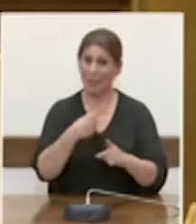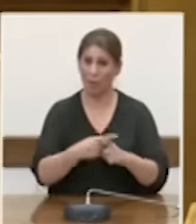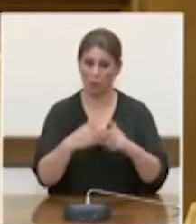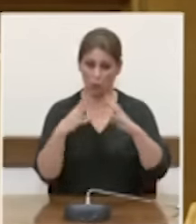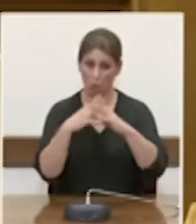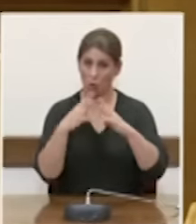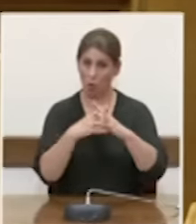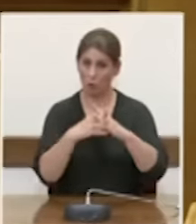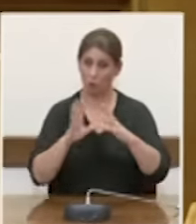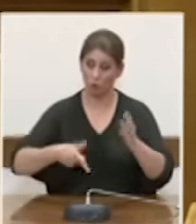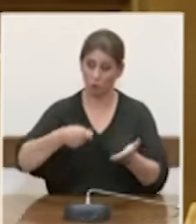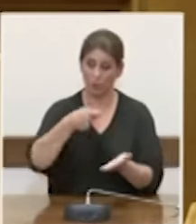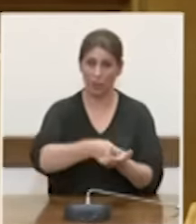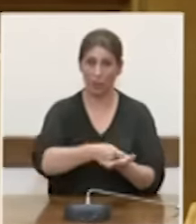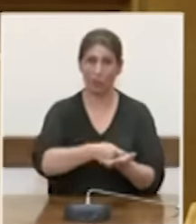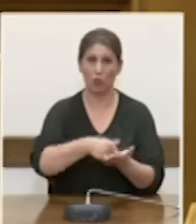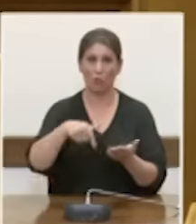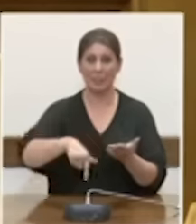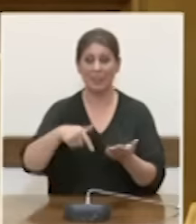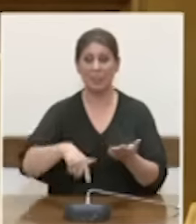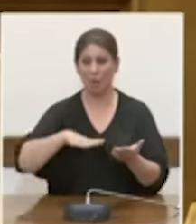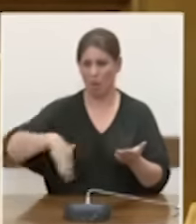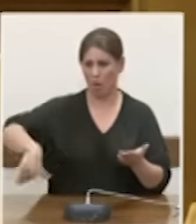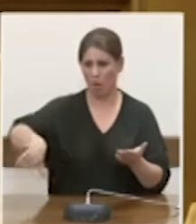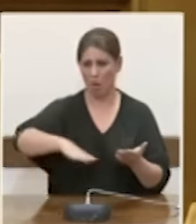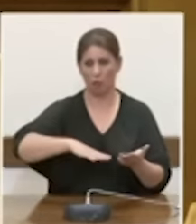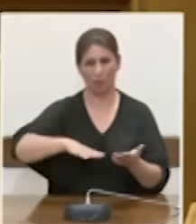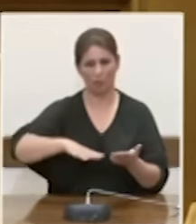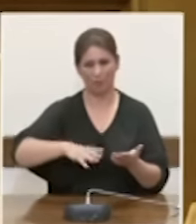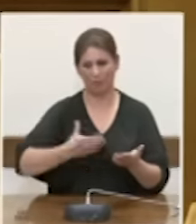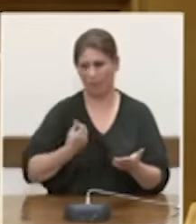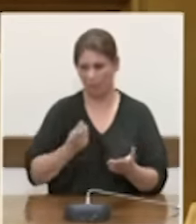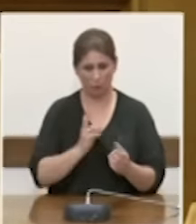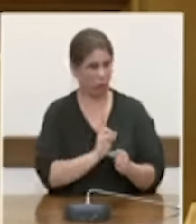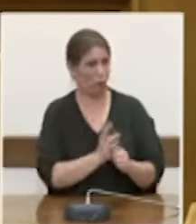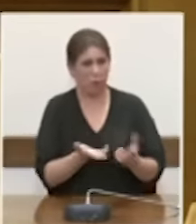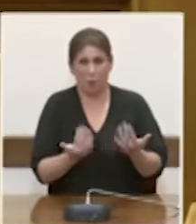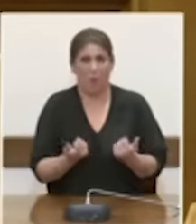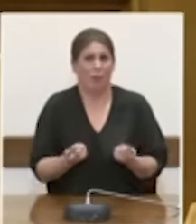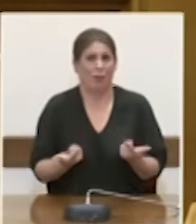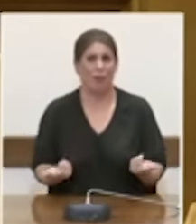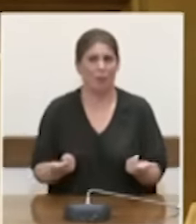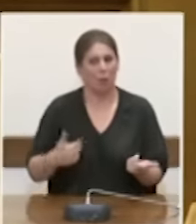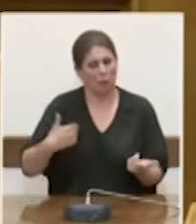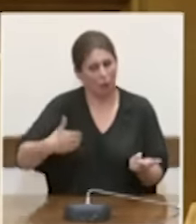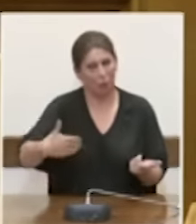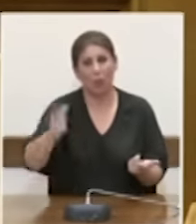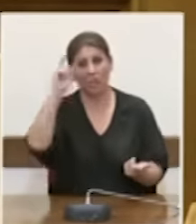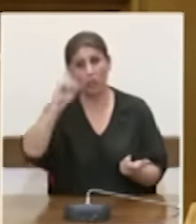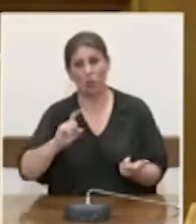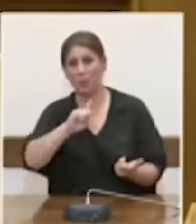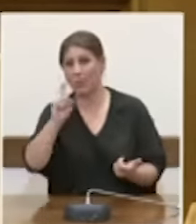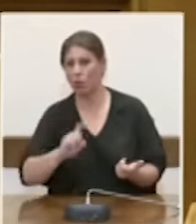που τους πληρώνει σήμερα ο λαός από το ιστό έρημά του και αύριο ίσως και με τη ζωή του. Γιατί